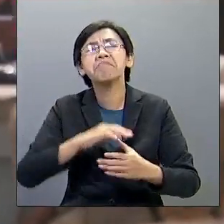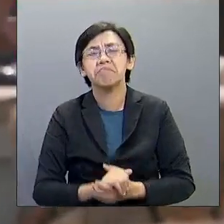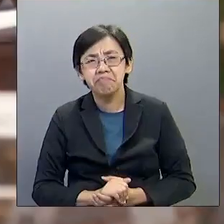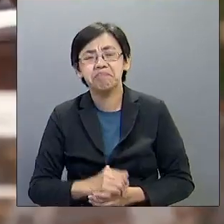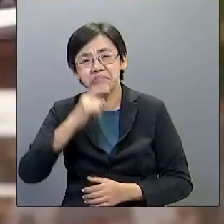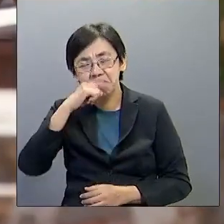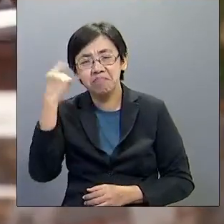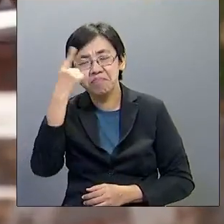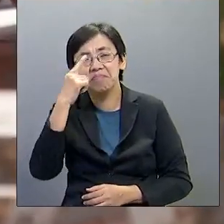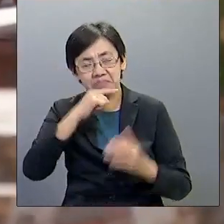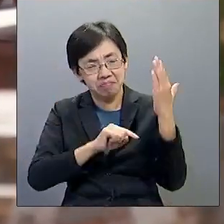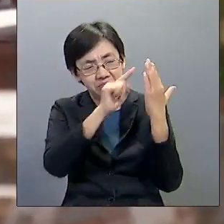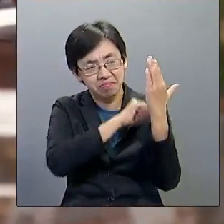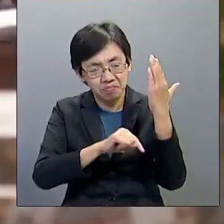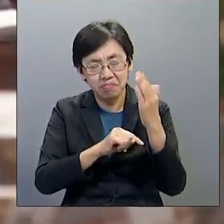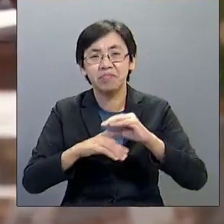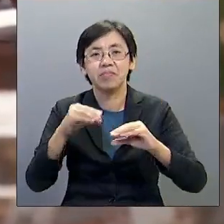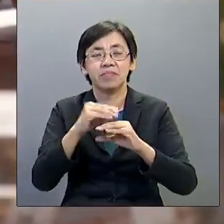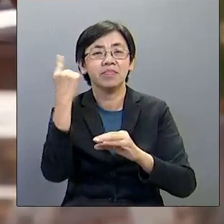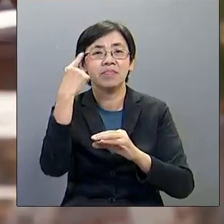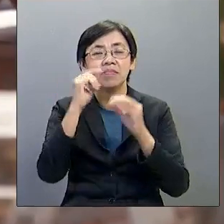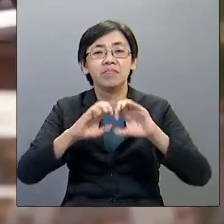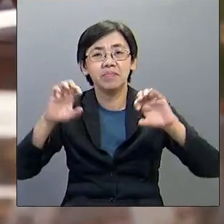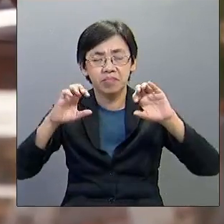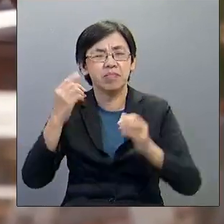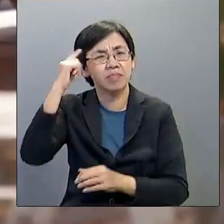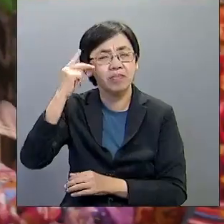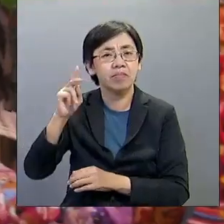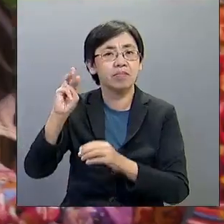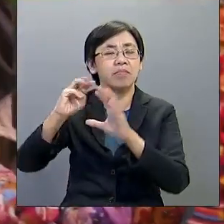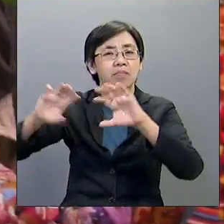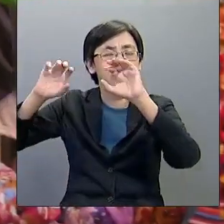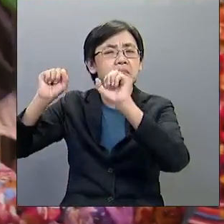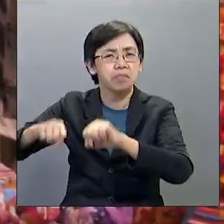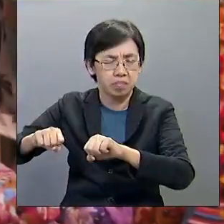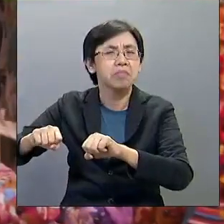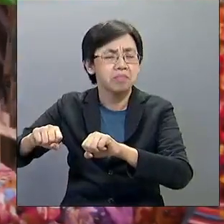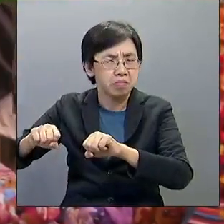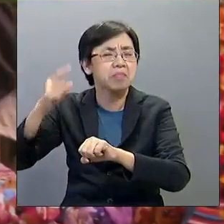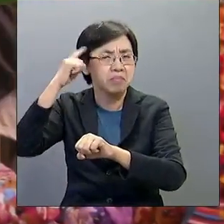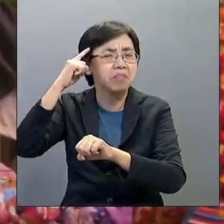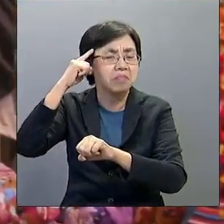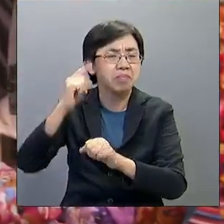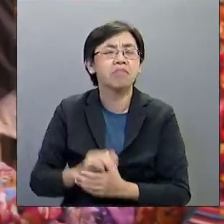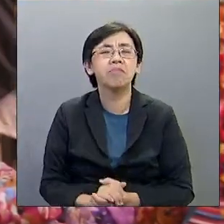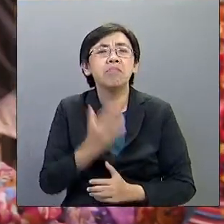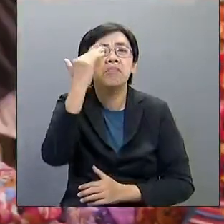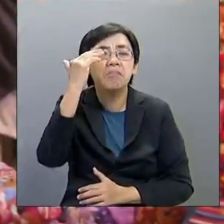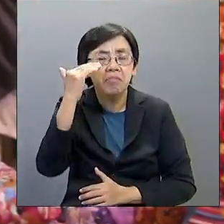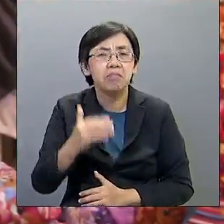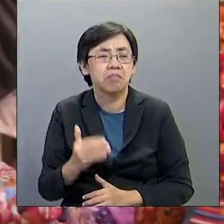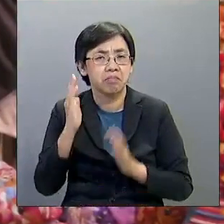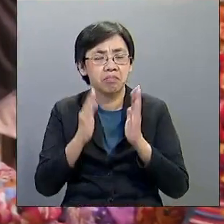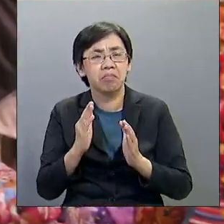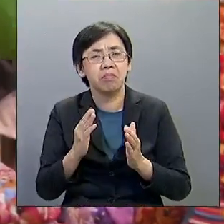งการเที่ยวด้วยกันอยู่ก็คาดหวังว่าครม.จะอนุมัติโครงการในเร็วๆนี้นะคะเพื่อให้ไปแตะที่1ล้